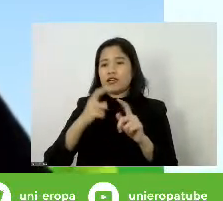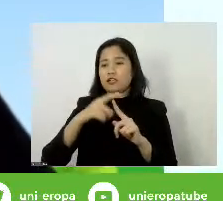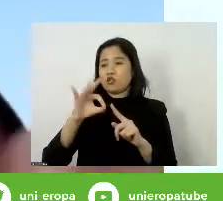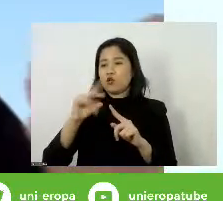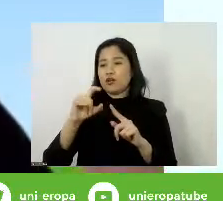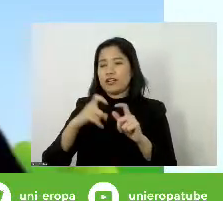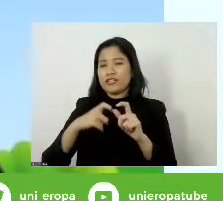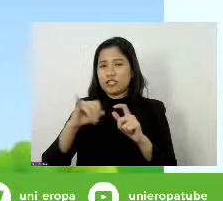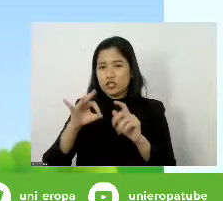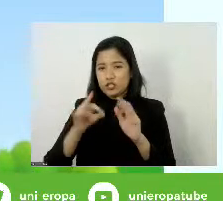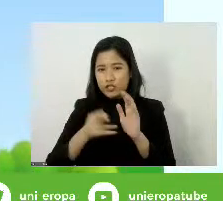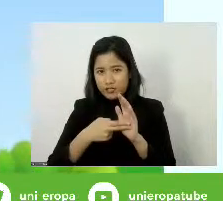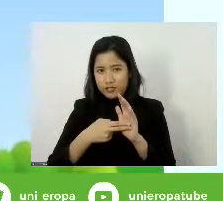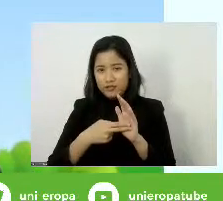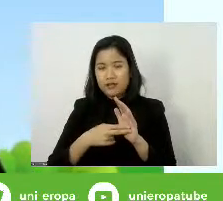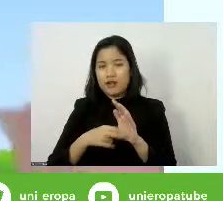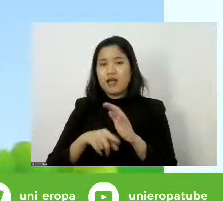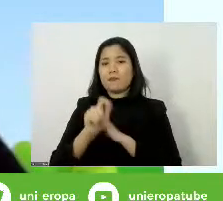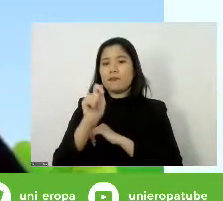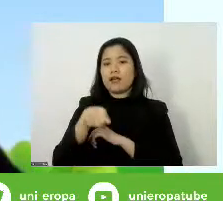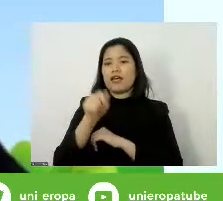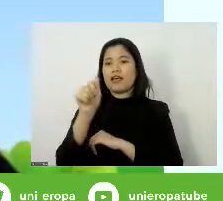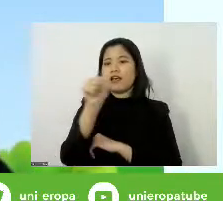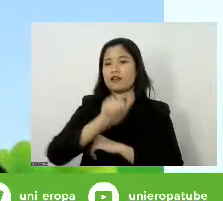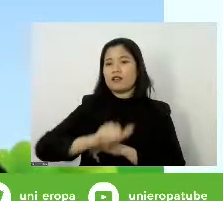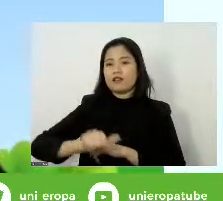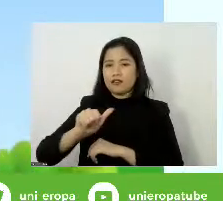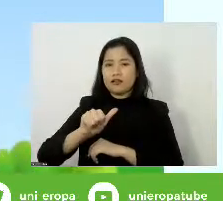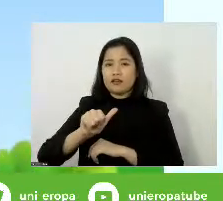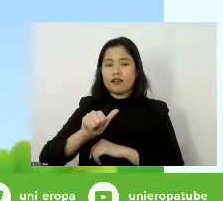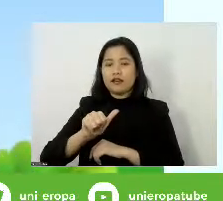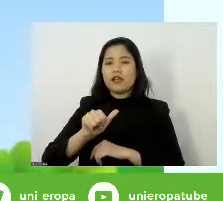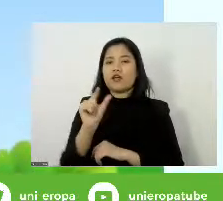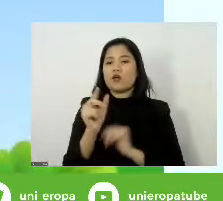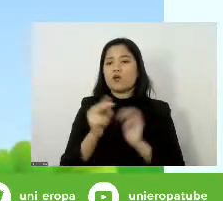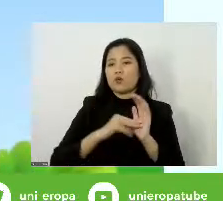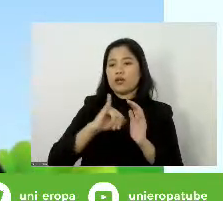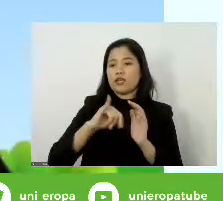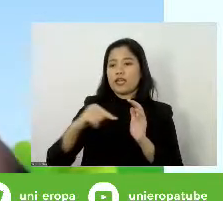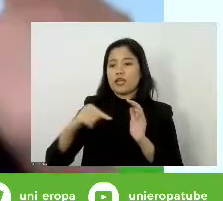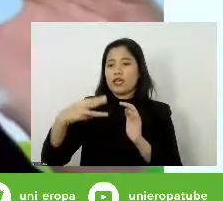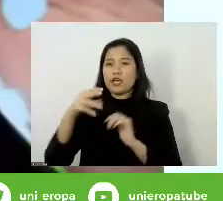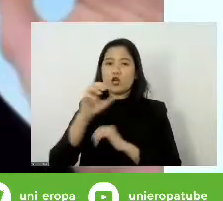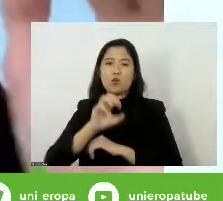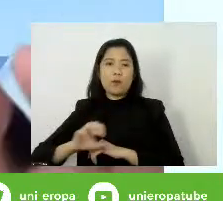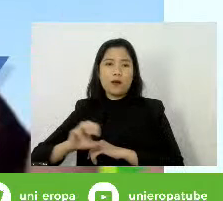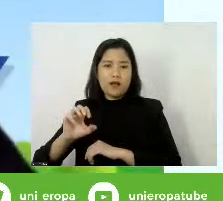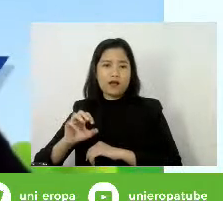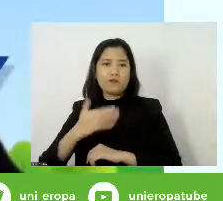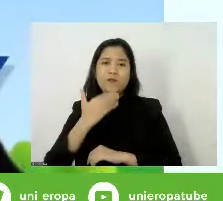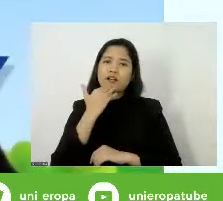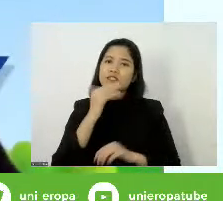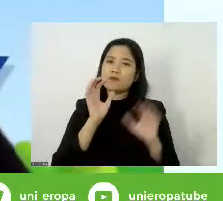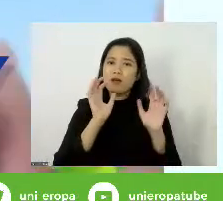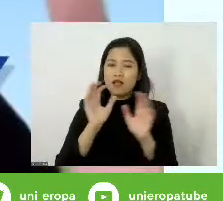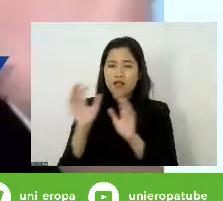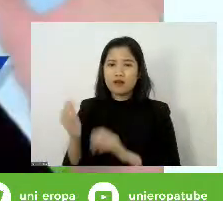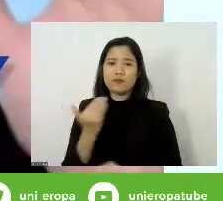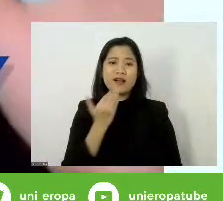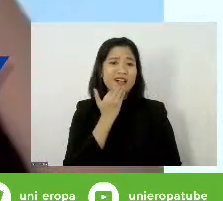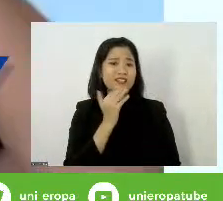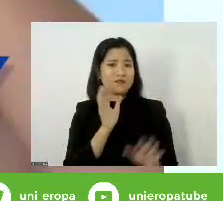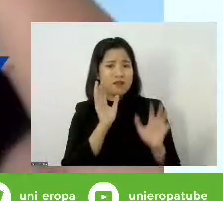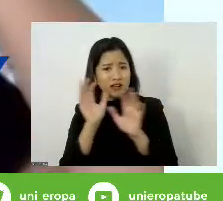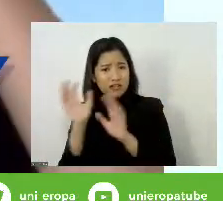dunia underscore Eropa dan Akbari mau ngucapin Terimakasih banyak untuk semuanya sudah bergabung Terima kasih banyak untuk seluruh panitia Terima kasih banyak untuk kita